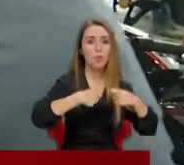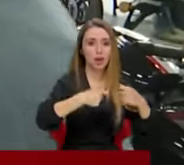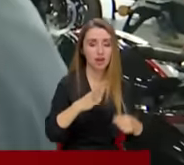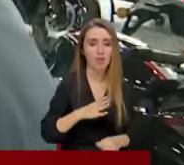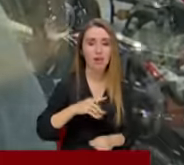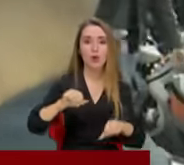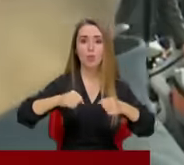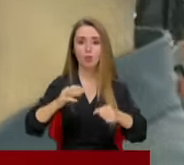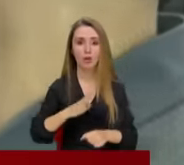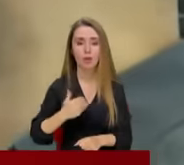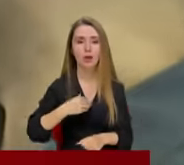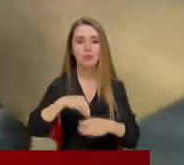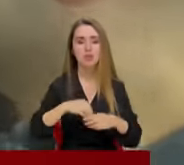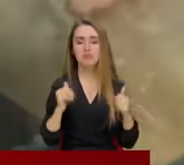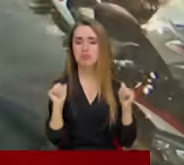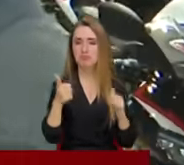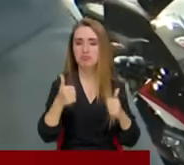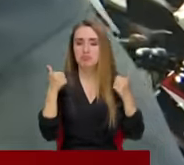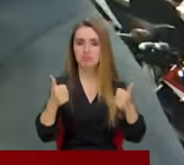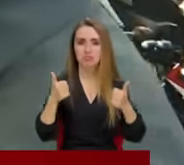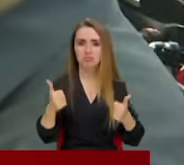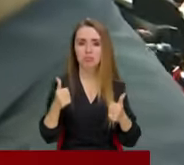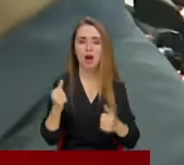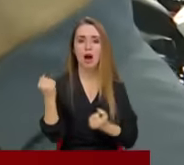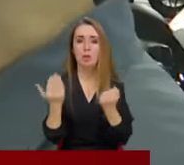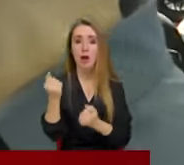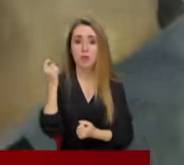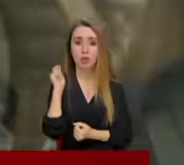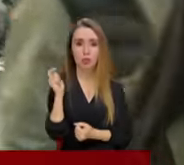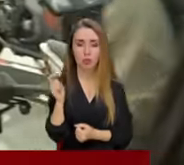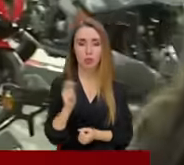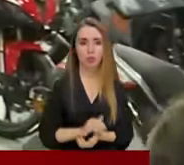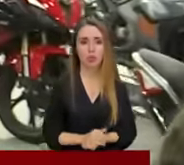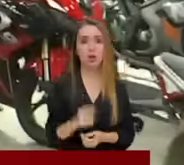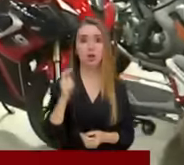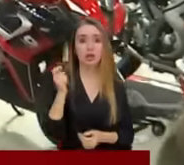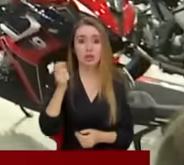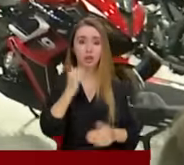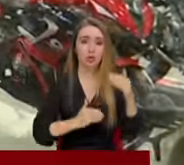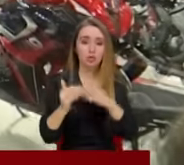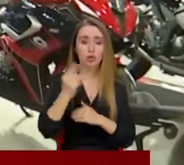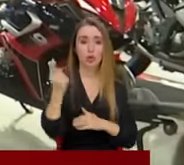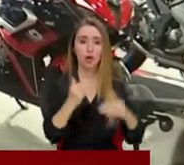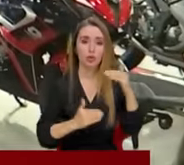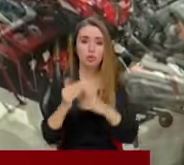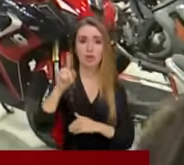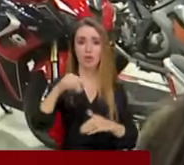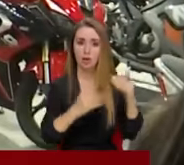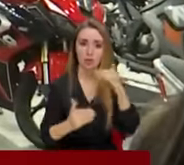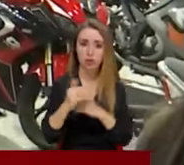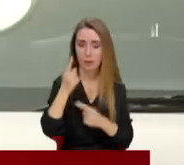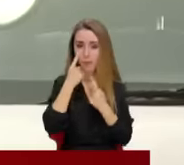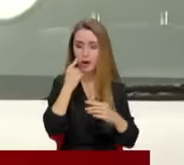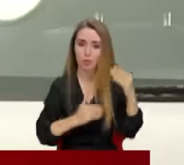Sizin motosikletiniz var. Benim için çok iyi motosiklet tabii. Ya, otomobil almak zaten şu an çok sıkıntı. Krediler yüksek. Oranlar yüksek, vergi yüksek,